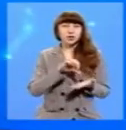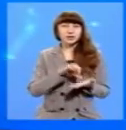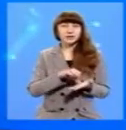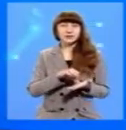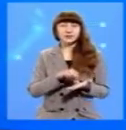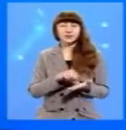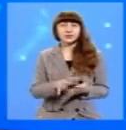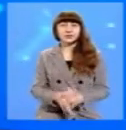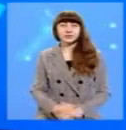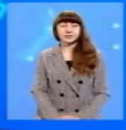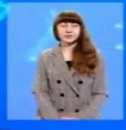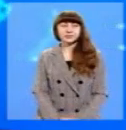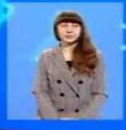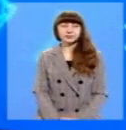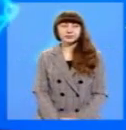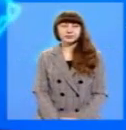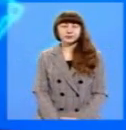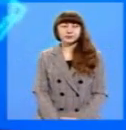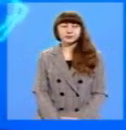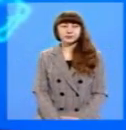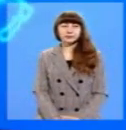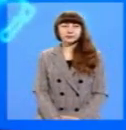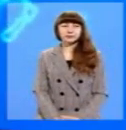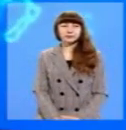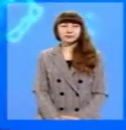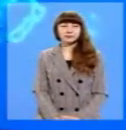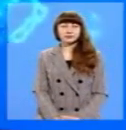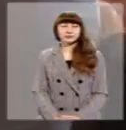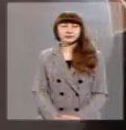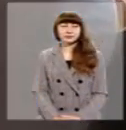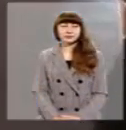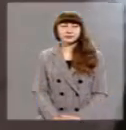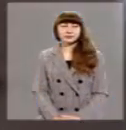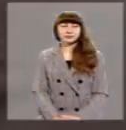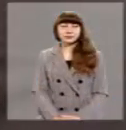Сондай-ақ мерейтой иесінің жаңа кітабының тұсауы кесілді.